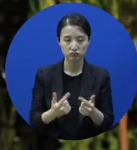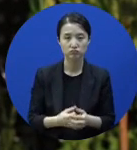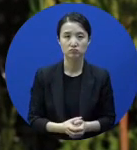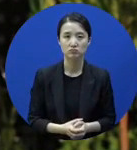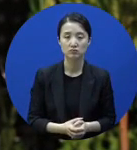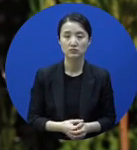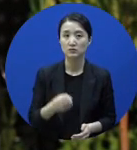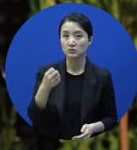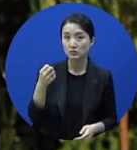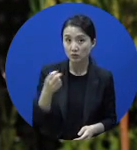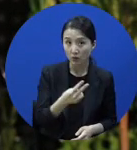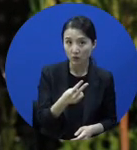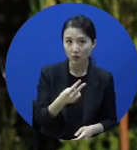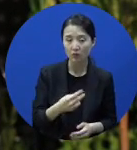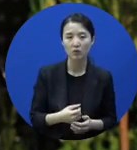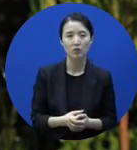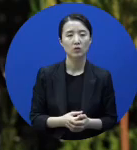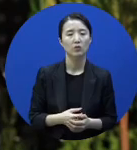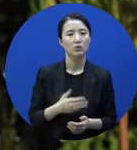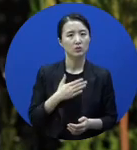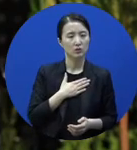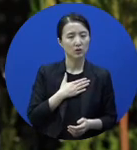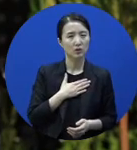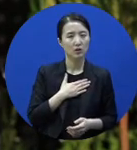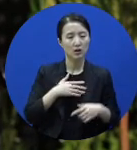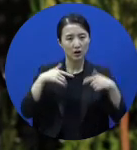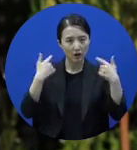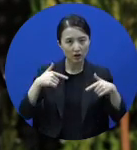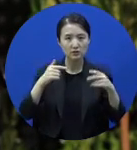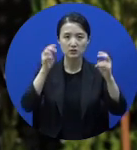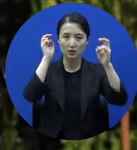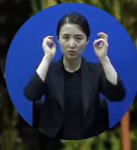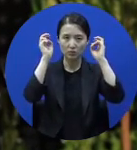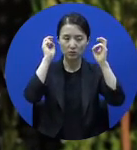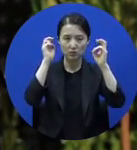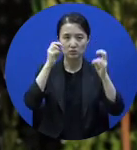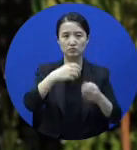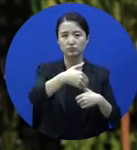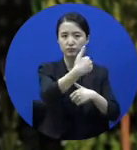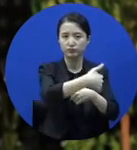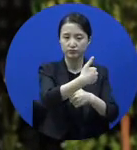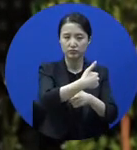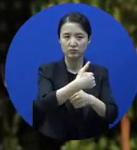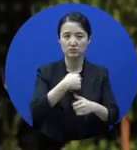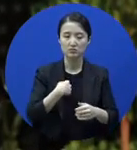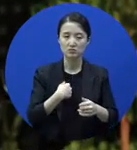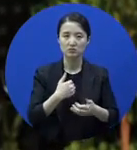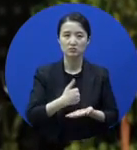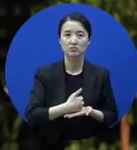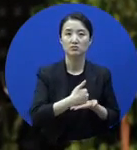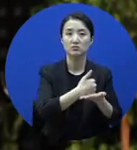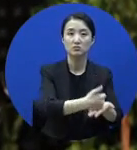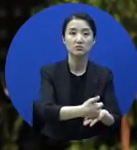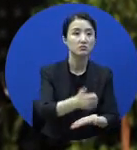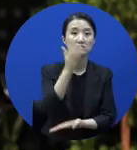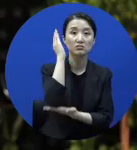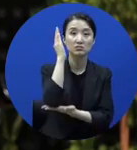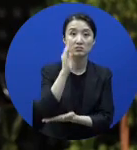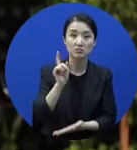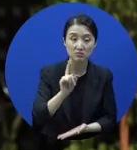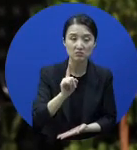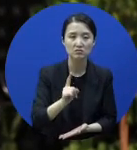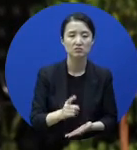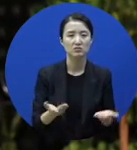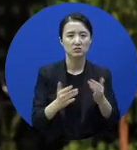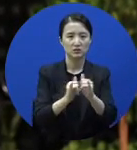대한 준비를 좀 가져라라고 컨설팅을 의뢰가 올 정도로 대기업도 100세 인생에 대한 준비들이 한참 하고 있는